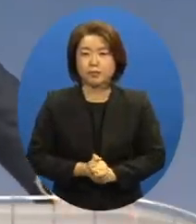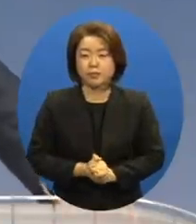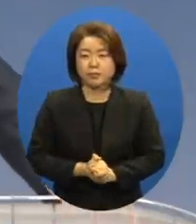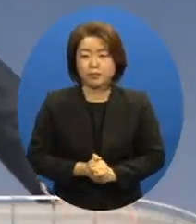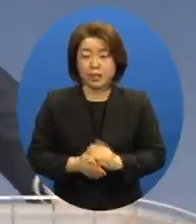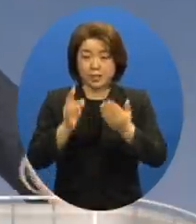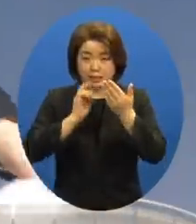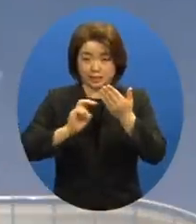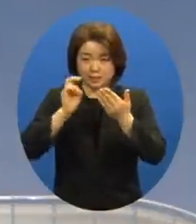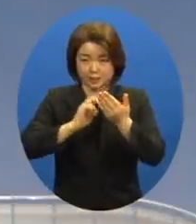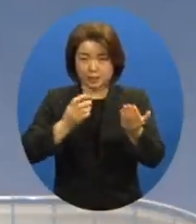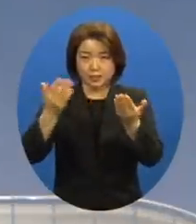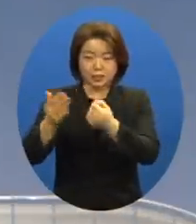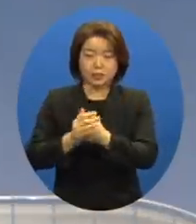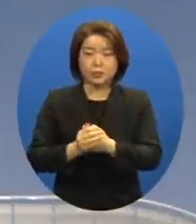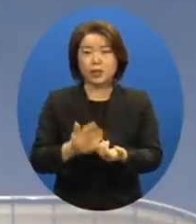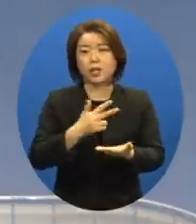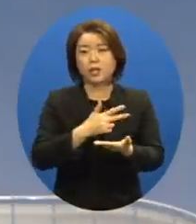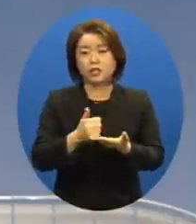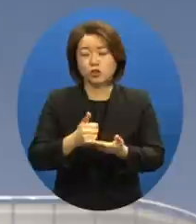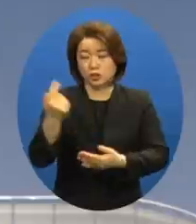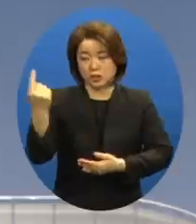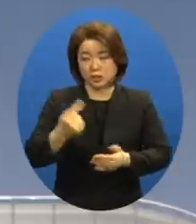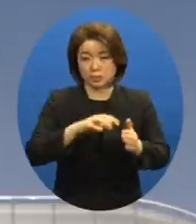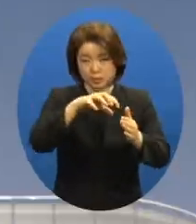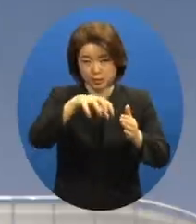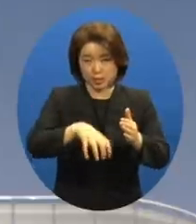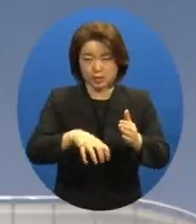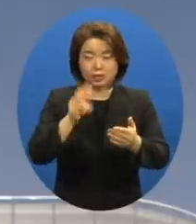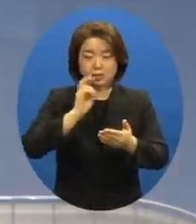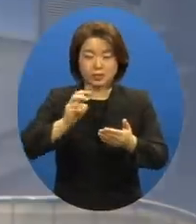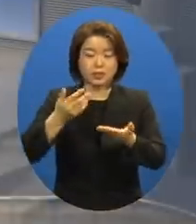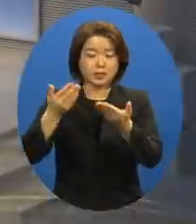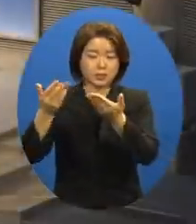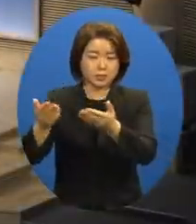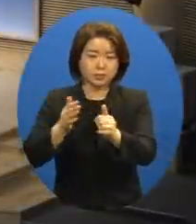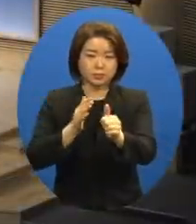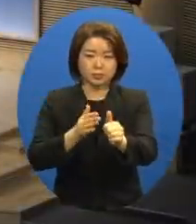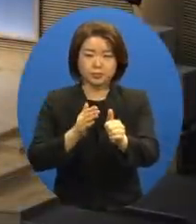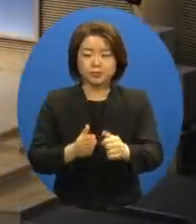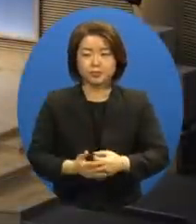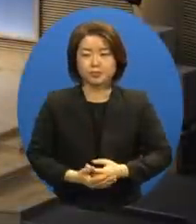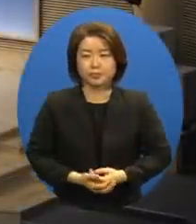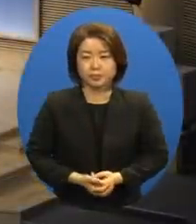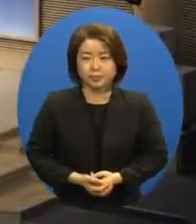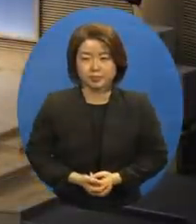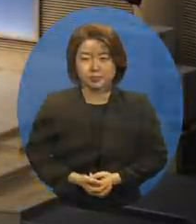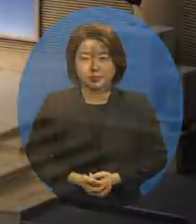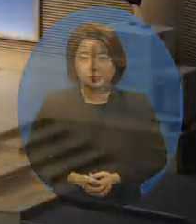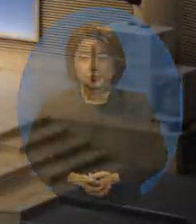우리 차량 하겠읍니다 주님의 임재 안에서 자녀 하겠습니다 으